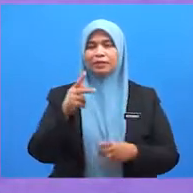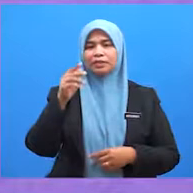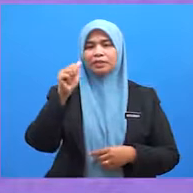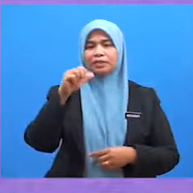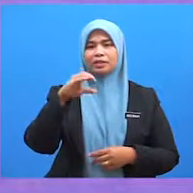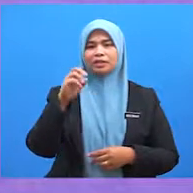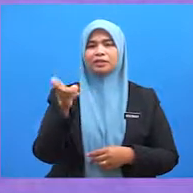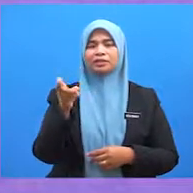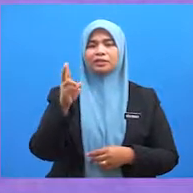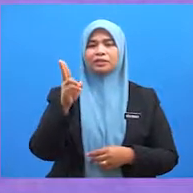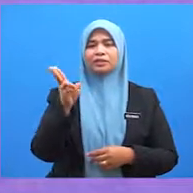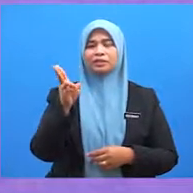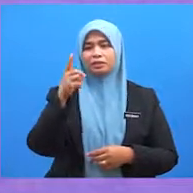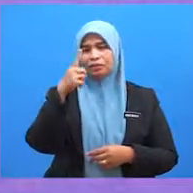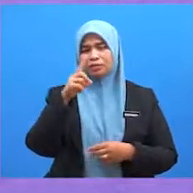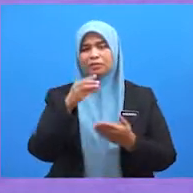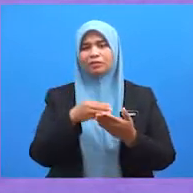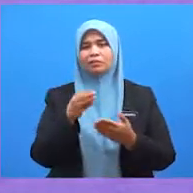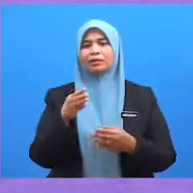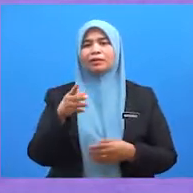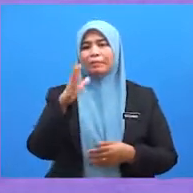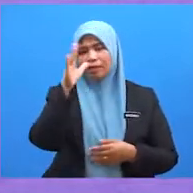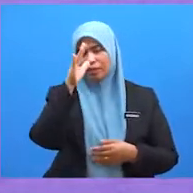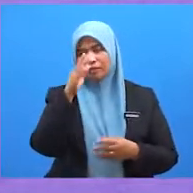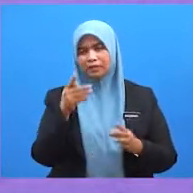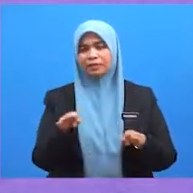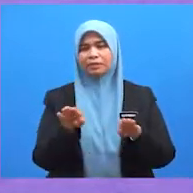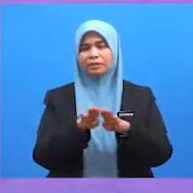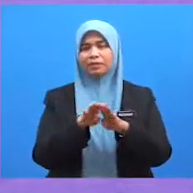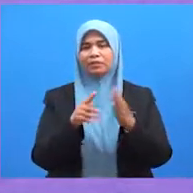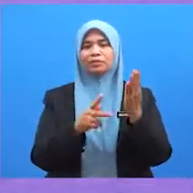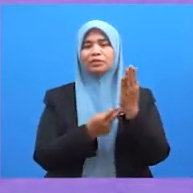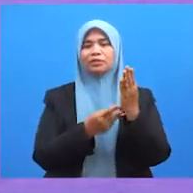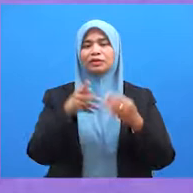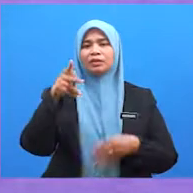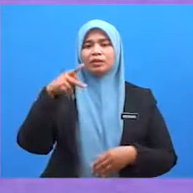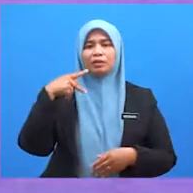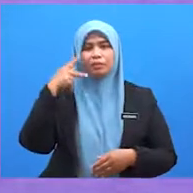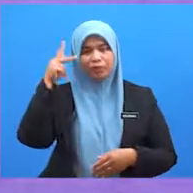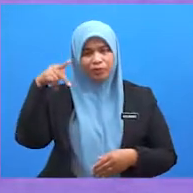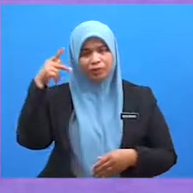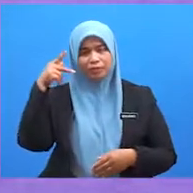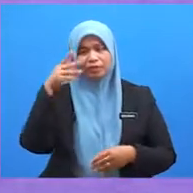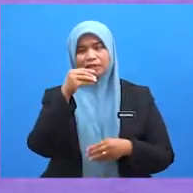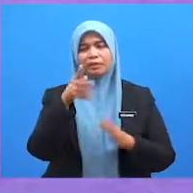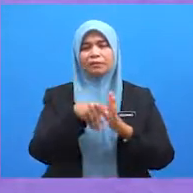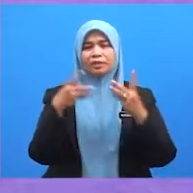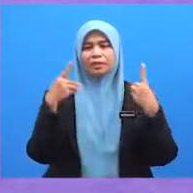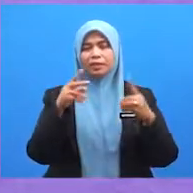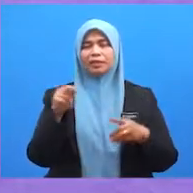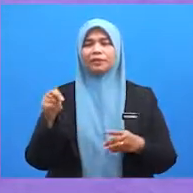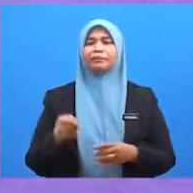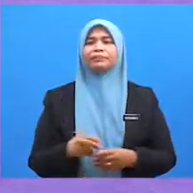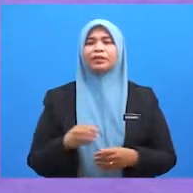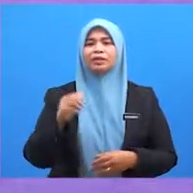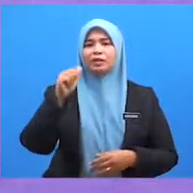Melaka sebagai pusat politik dan perdagangan. Dalam masa yang sama,